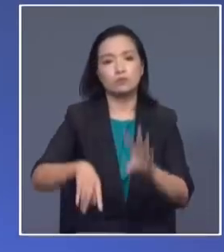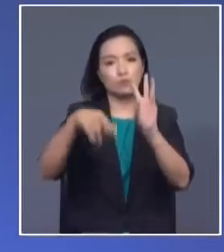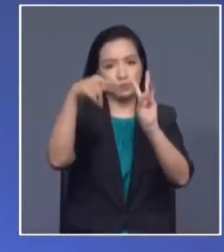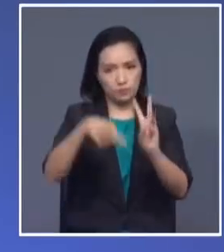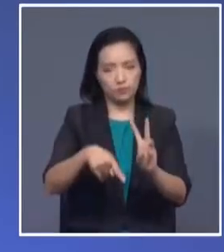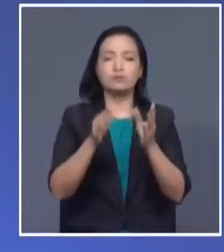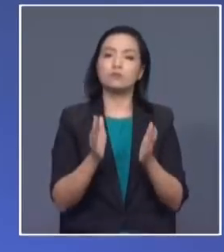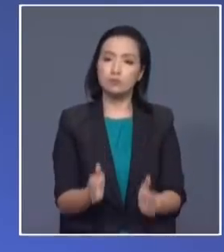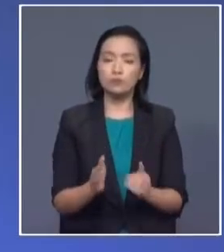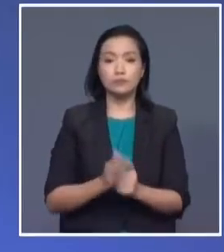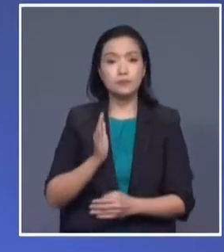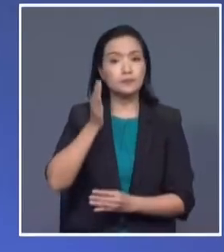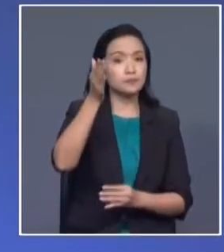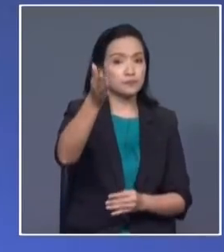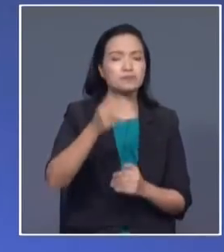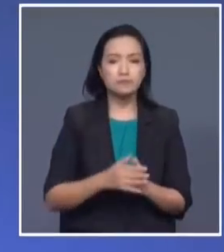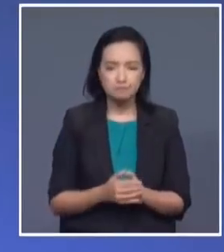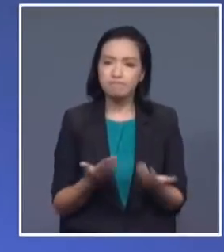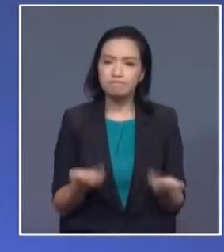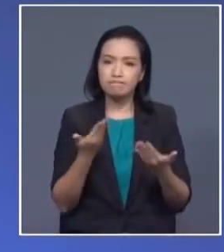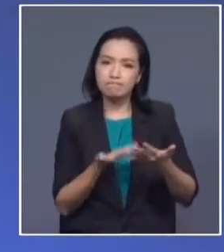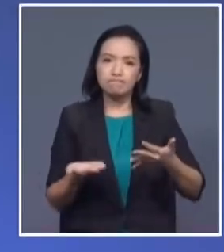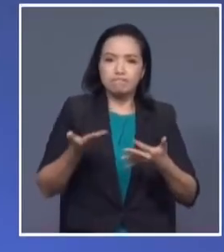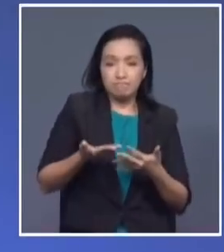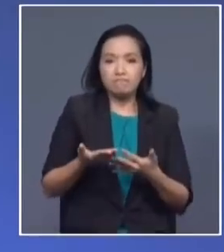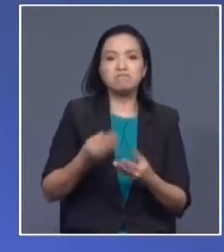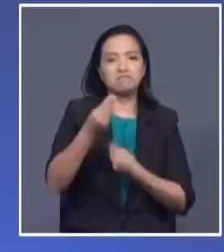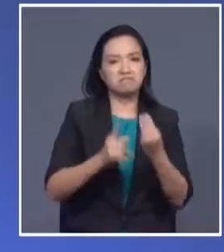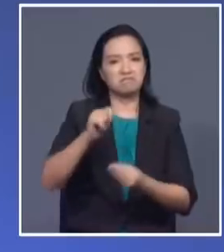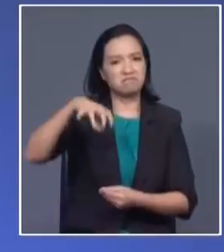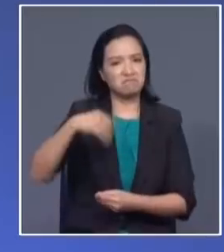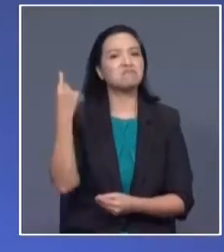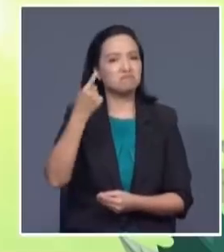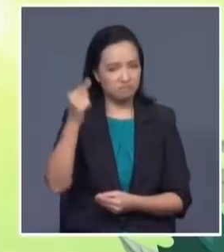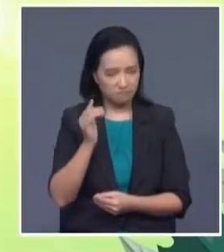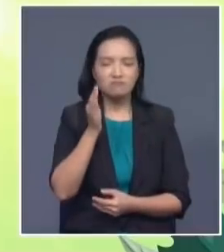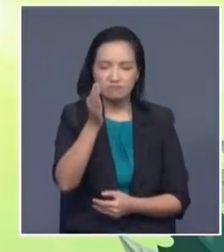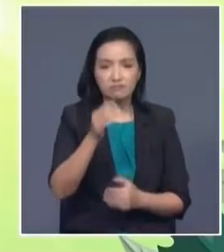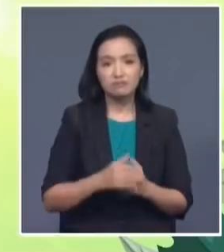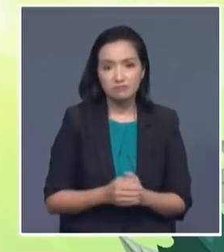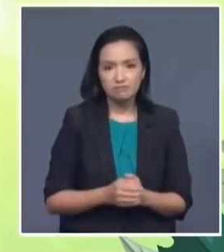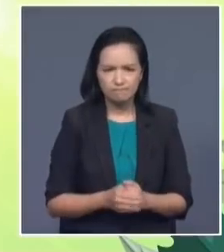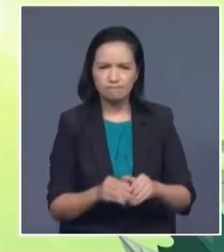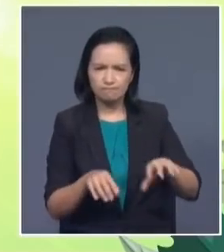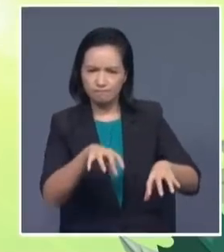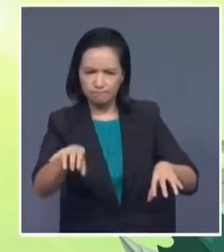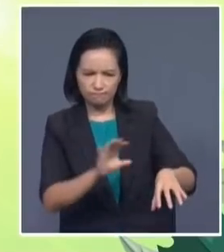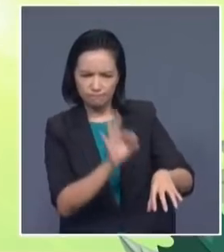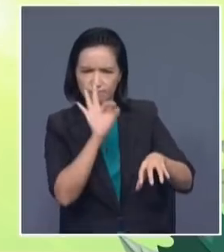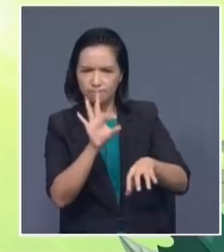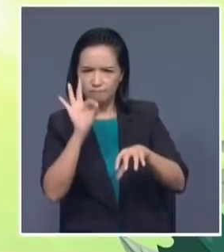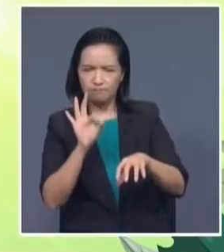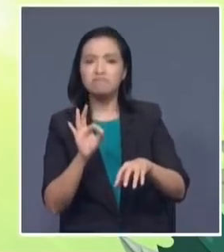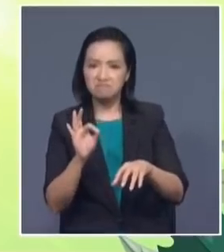ายในอนาคตก็ยกระดับตลาดประชารัฐให้เป็นตลาดเพื่อการท่องเที่ยวอีกด้วยโดยคัดเลือกตลาดที่มีศักยภาพเสน